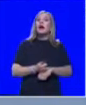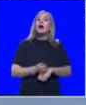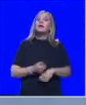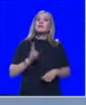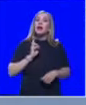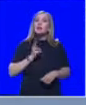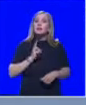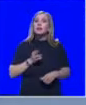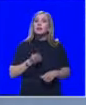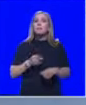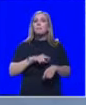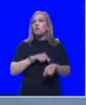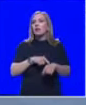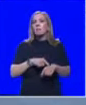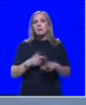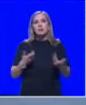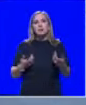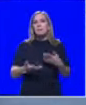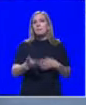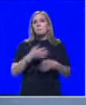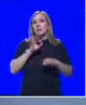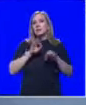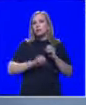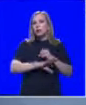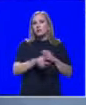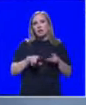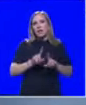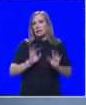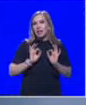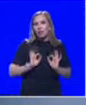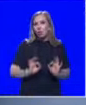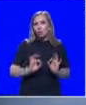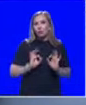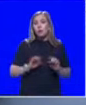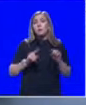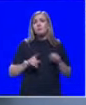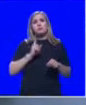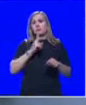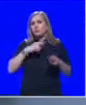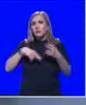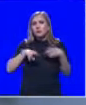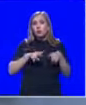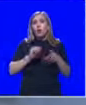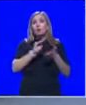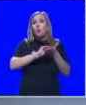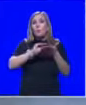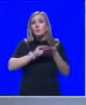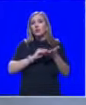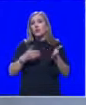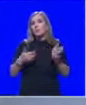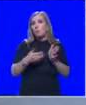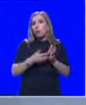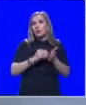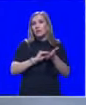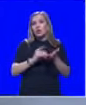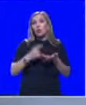време на предизборна кампания? Това не е сериозен мотив. Най-малкото, което е, все пак трябва да се проверява, когато пишеш един подобен мотив,